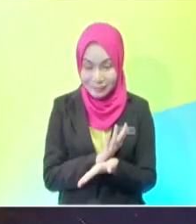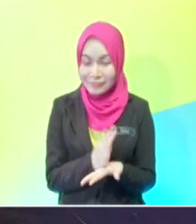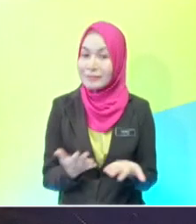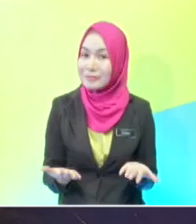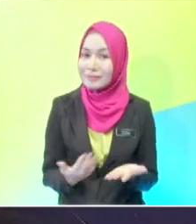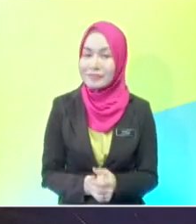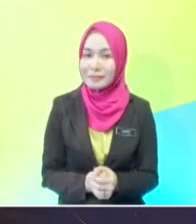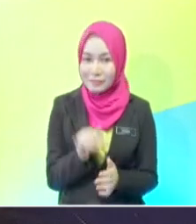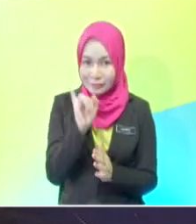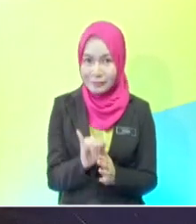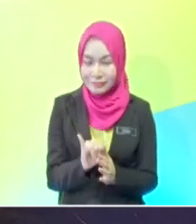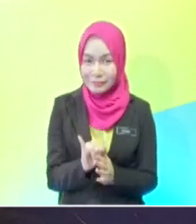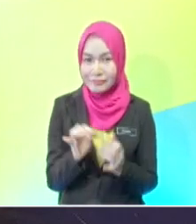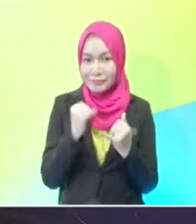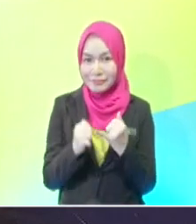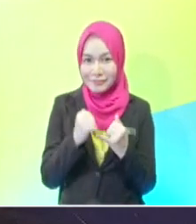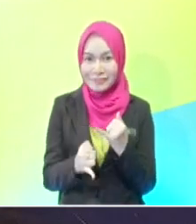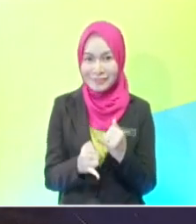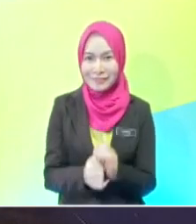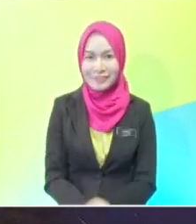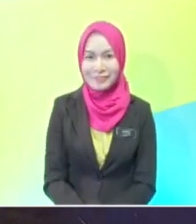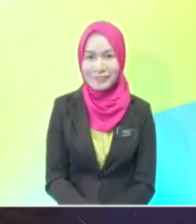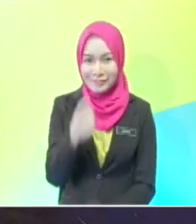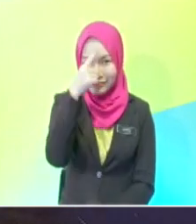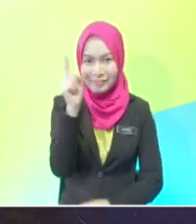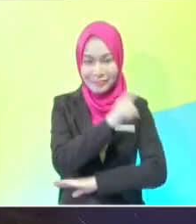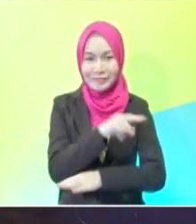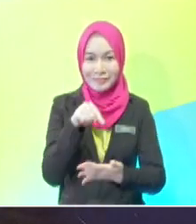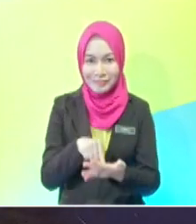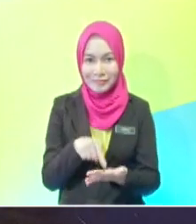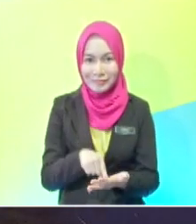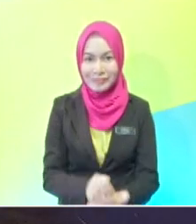yang terakhir untuk hari ini kan boleh